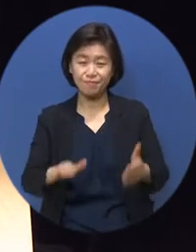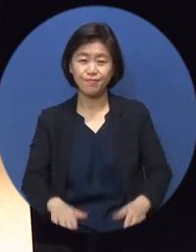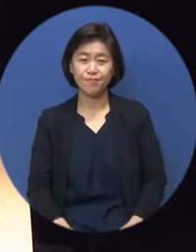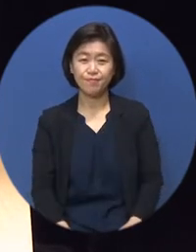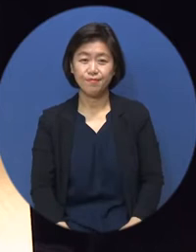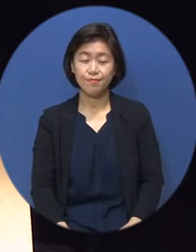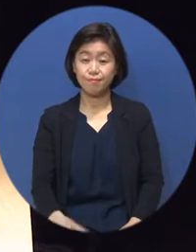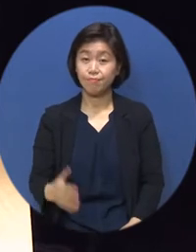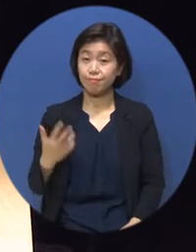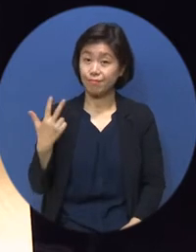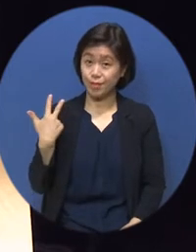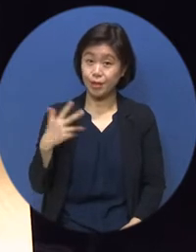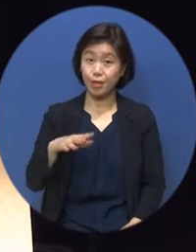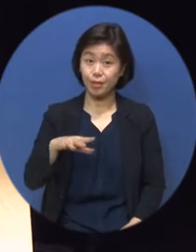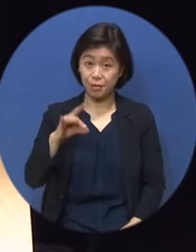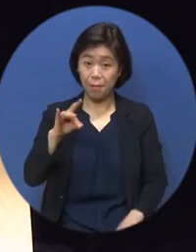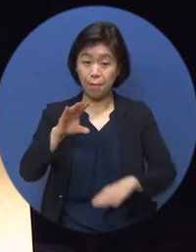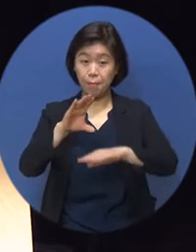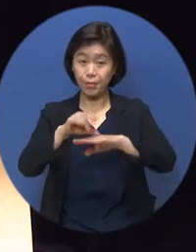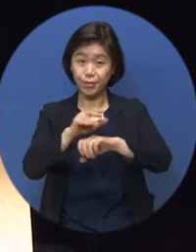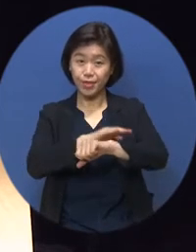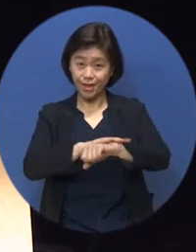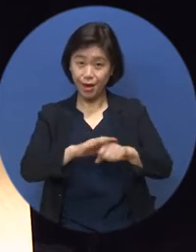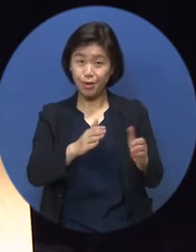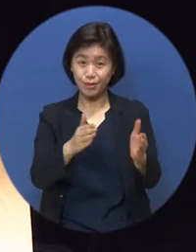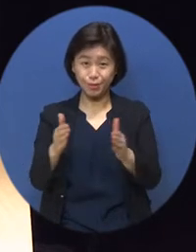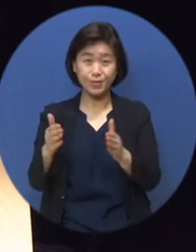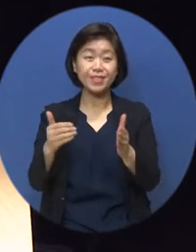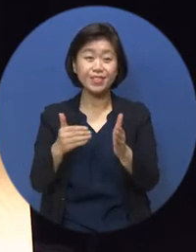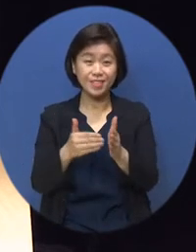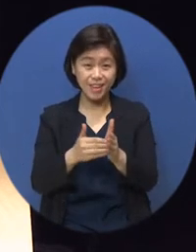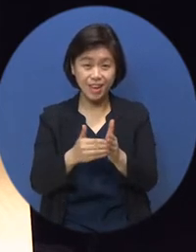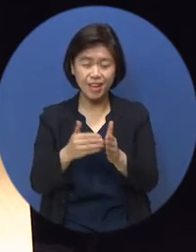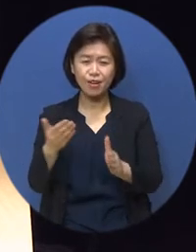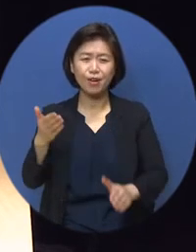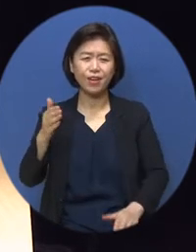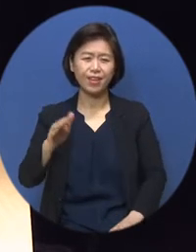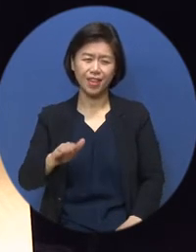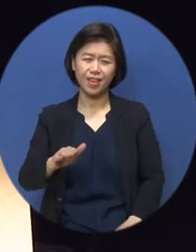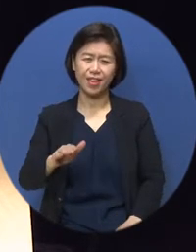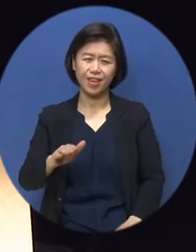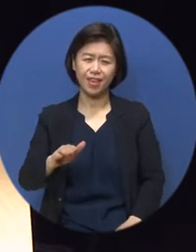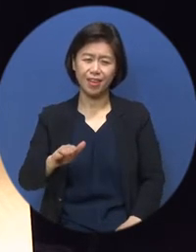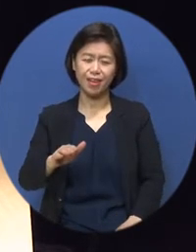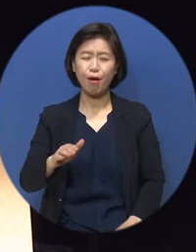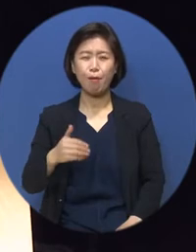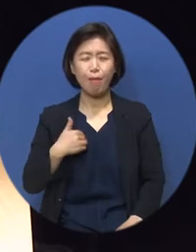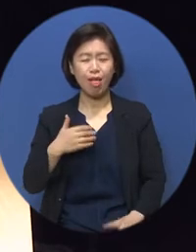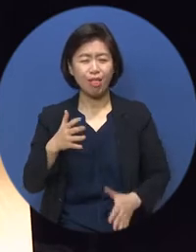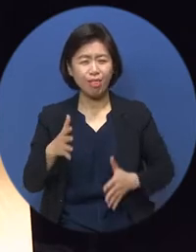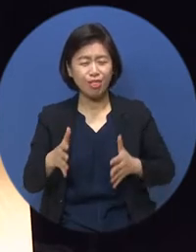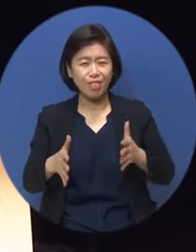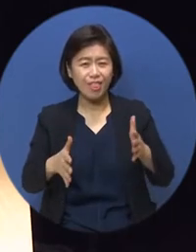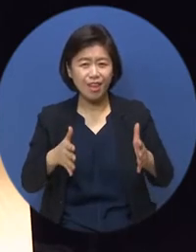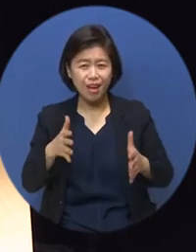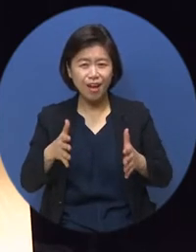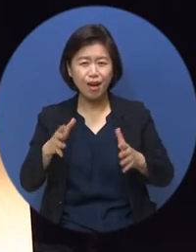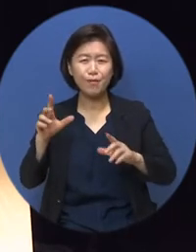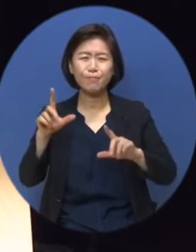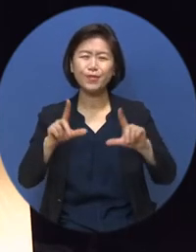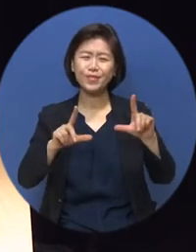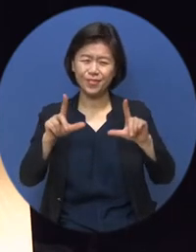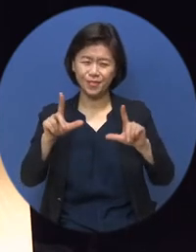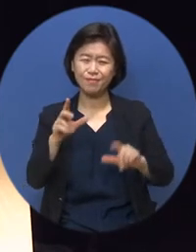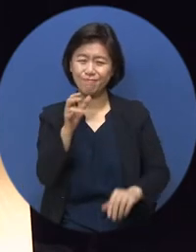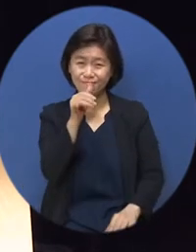첫 방송을 나름대로 열심히 준비했습니다. 그런데 저도 모르게 버벅대는